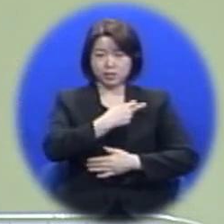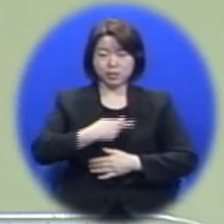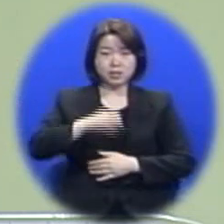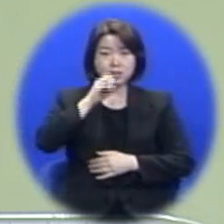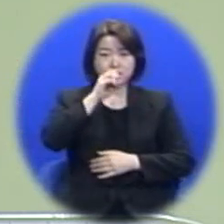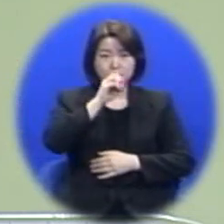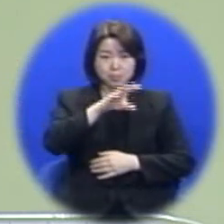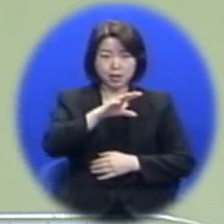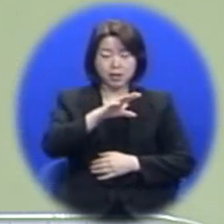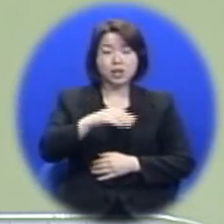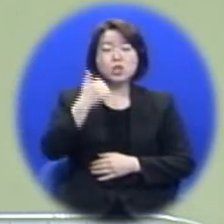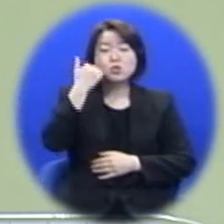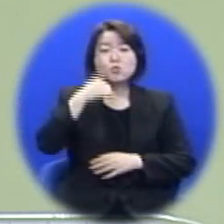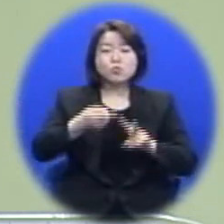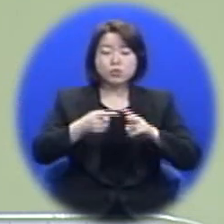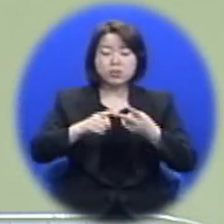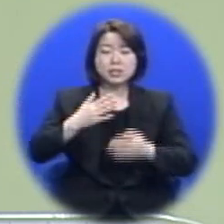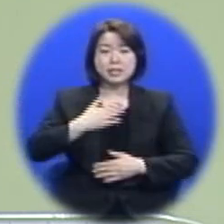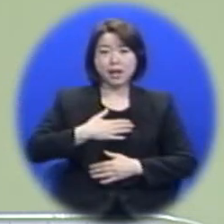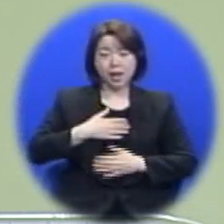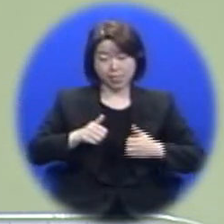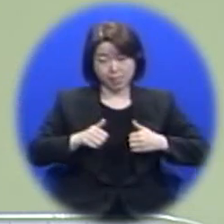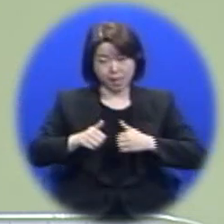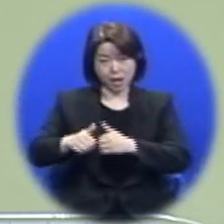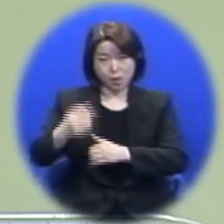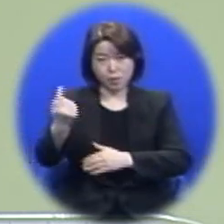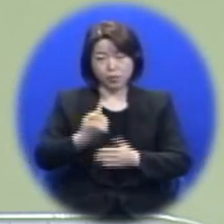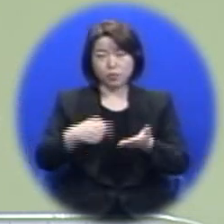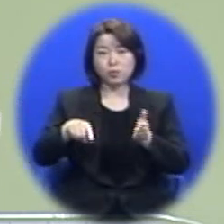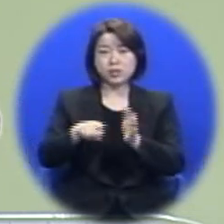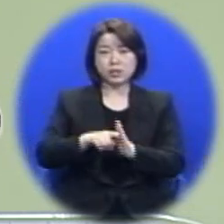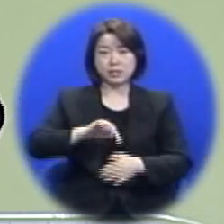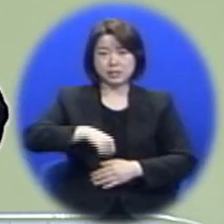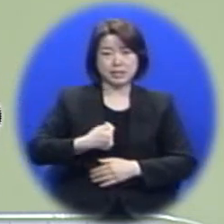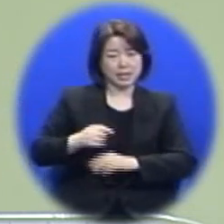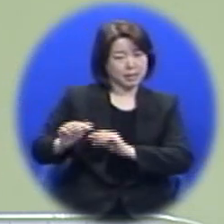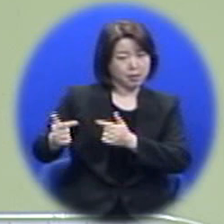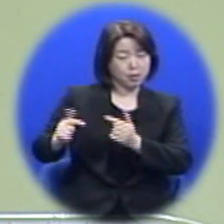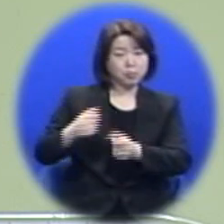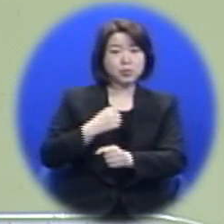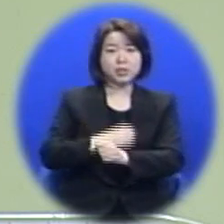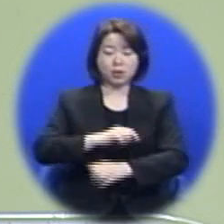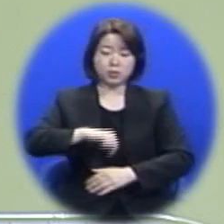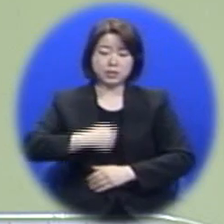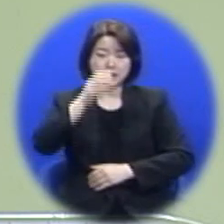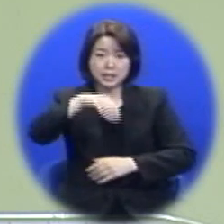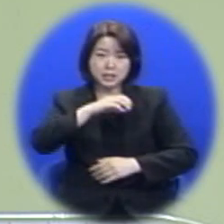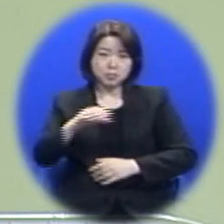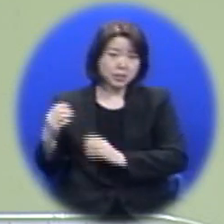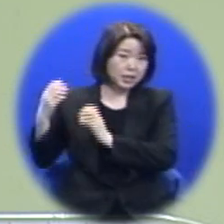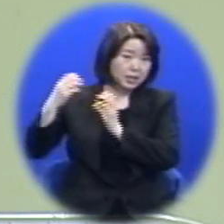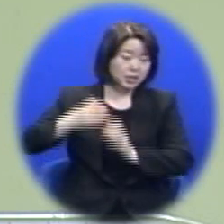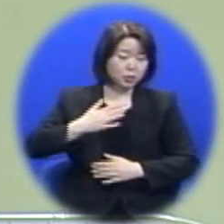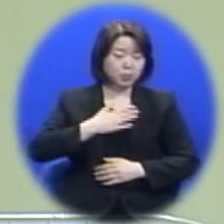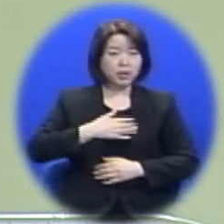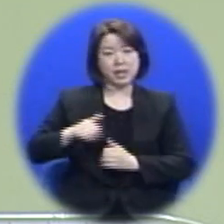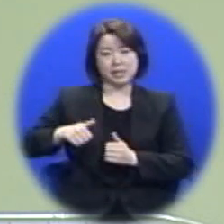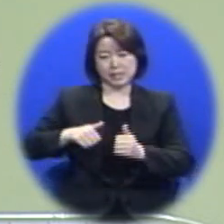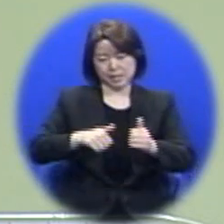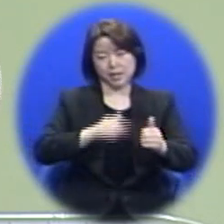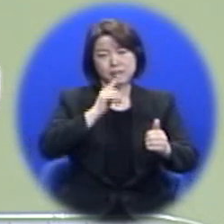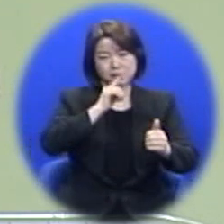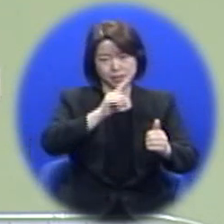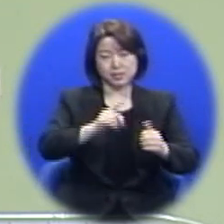누구든지 나를 따라오려거든 자기를 부인하고 자기 십자가를 지고 나를 따를 것입니다